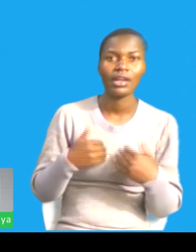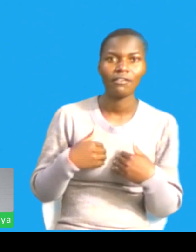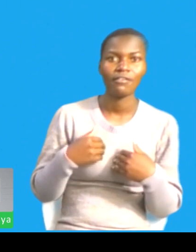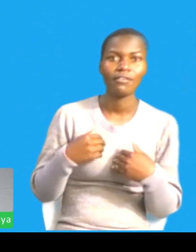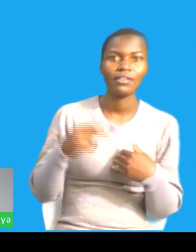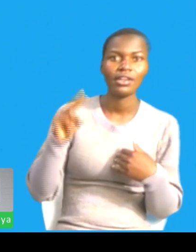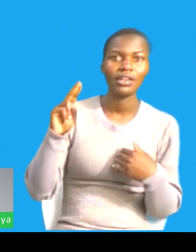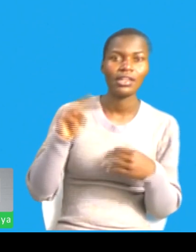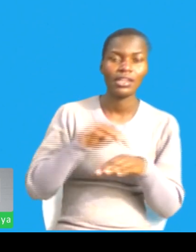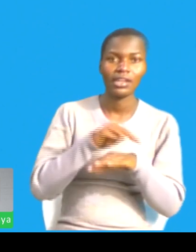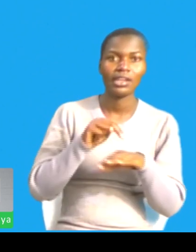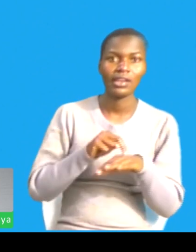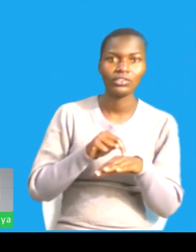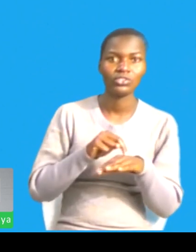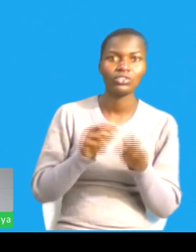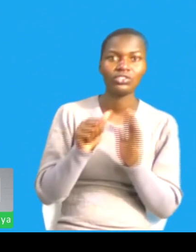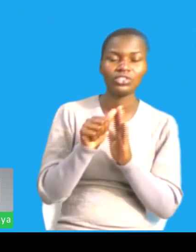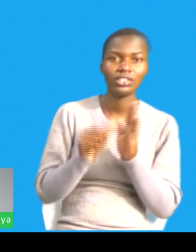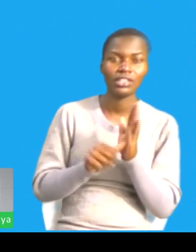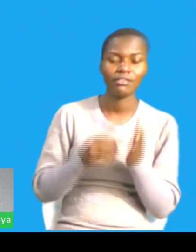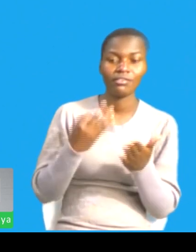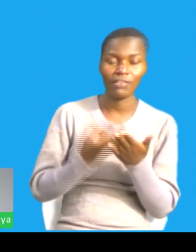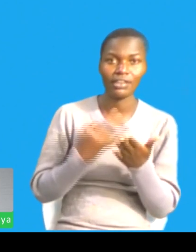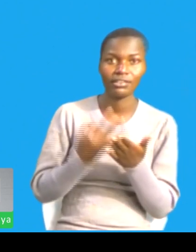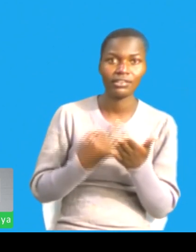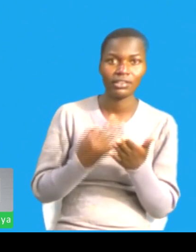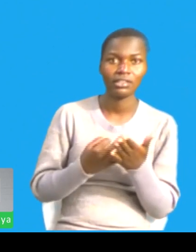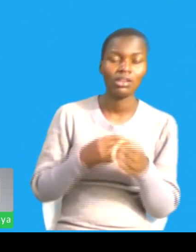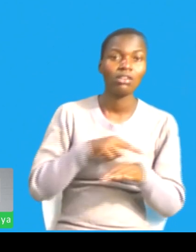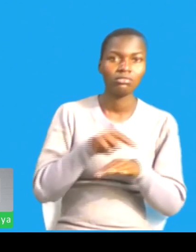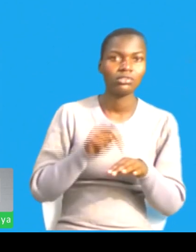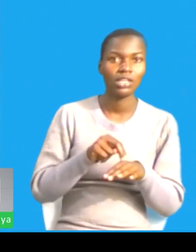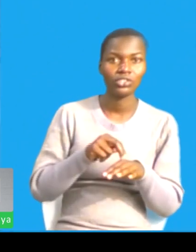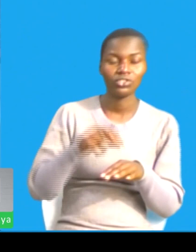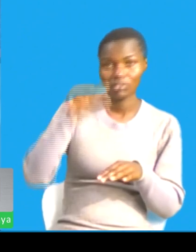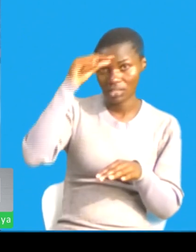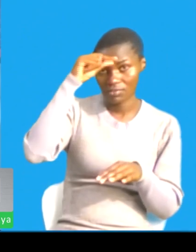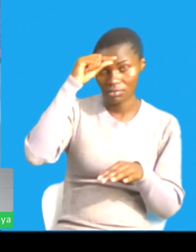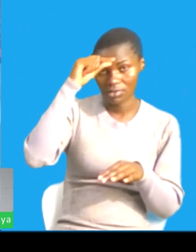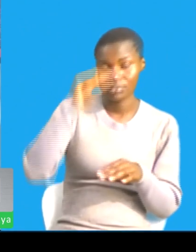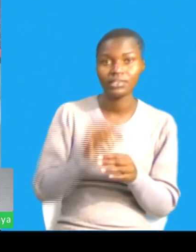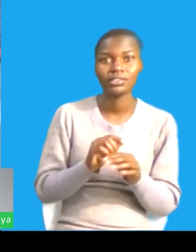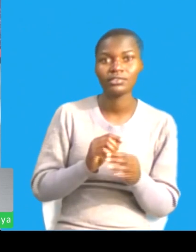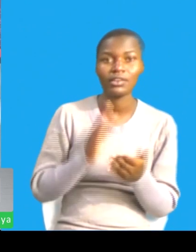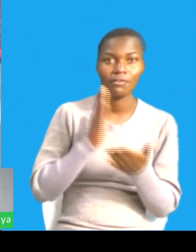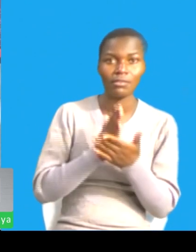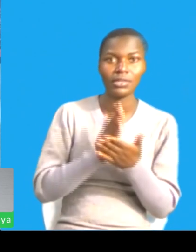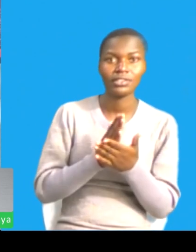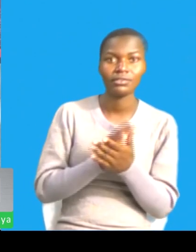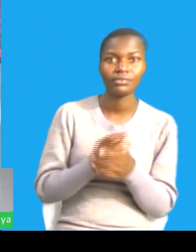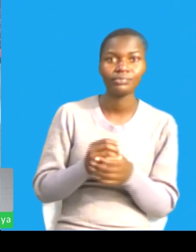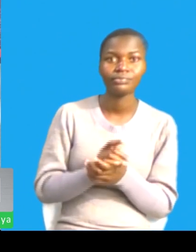Gender Affirmative Action Fund. Yes. Sasa National Government Affirmative Action Fund.